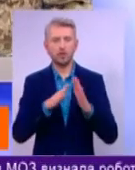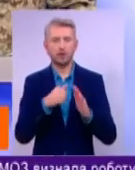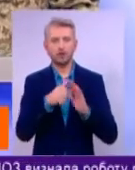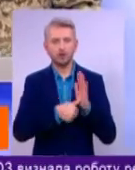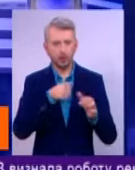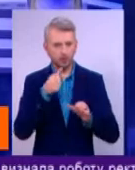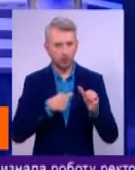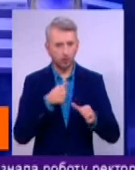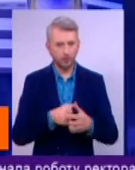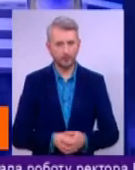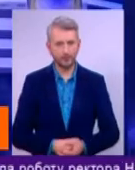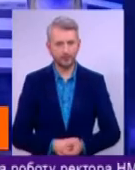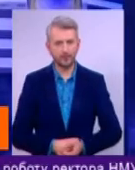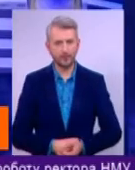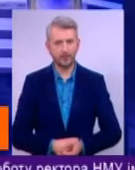2016 року.